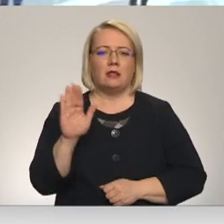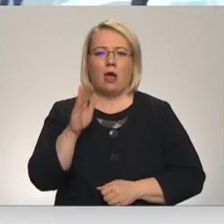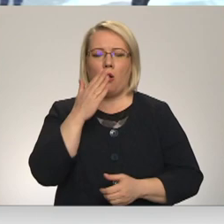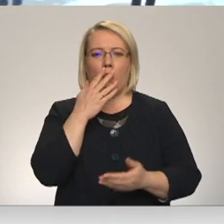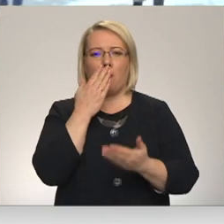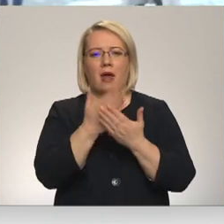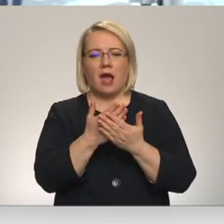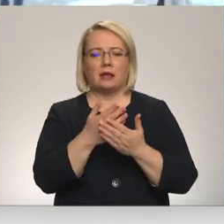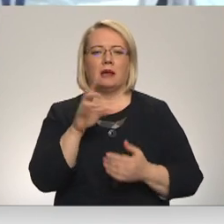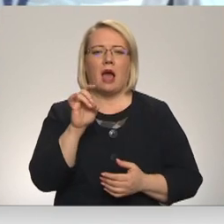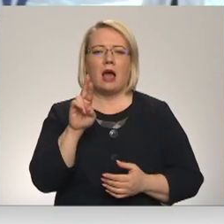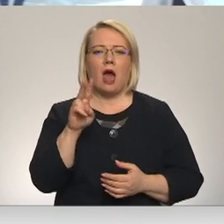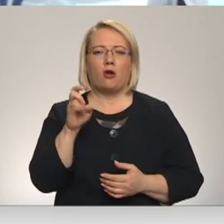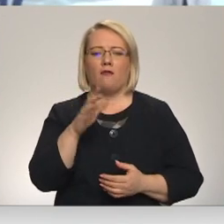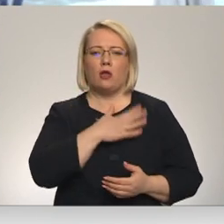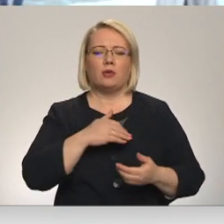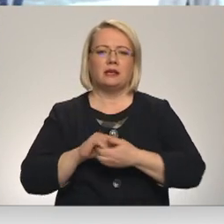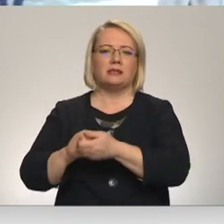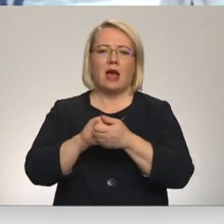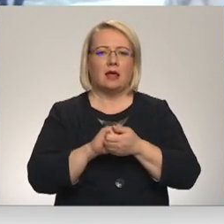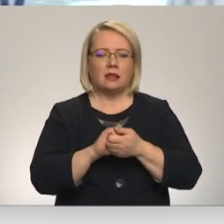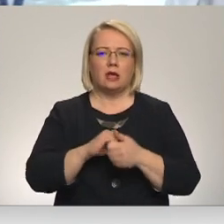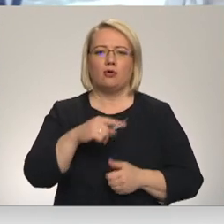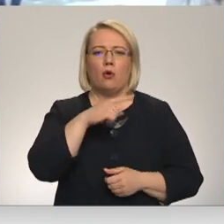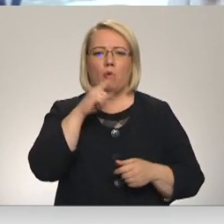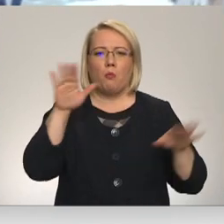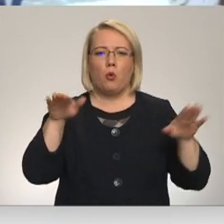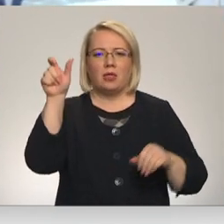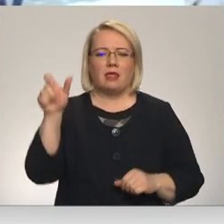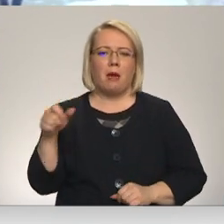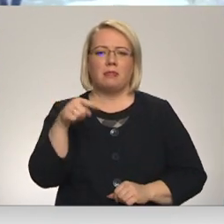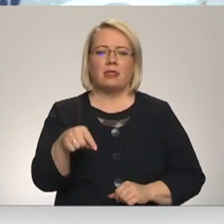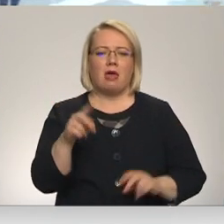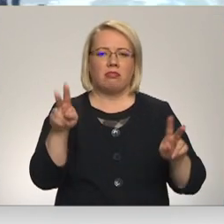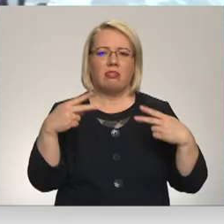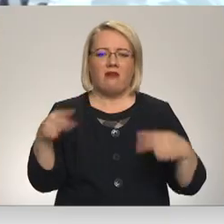ļoti saliedēta un ukrainiska un Putinam te nav ko rādīties.